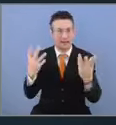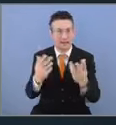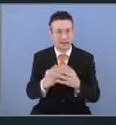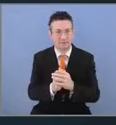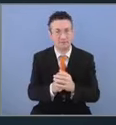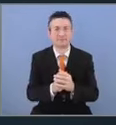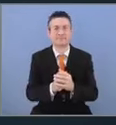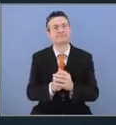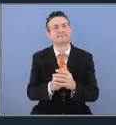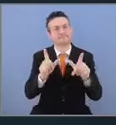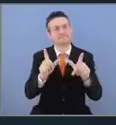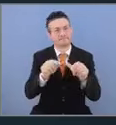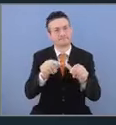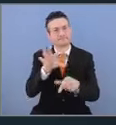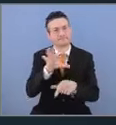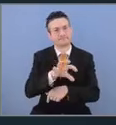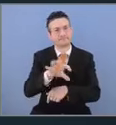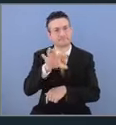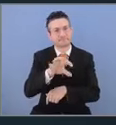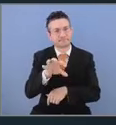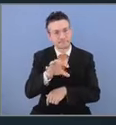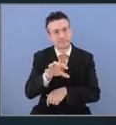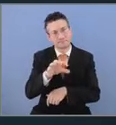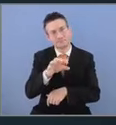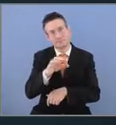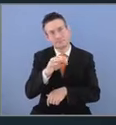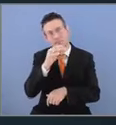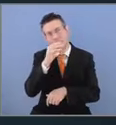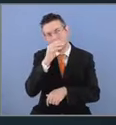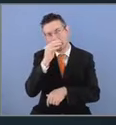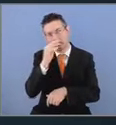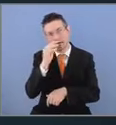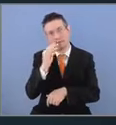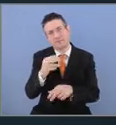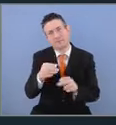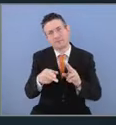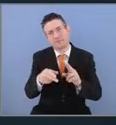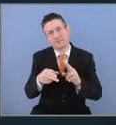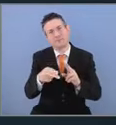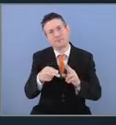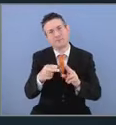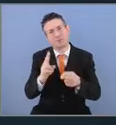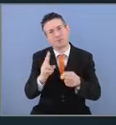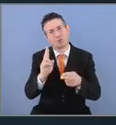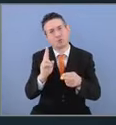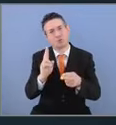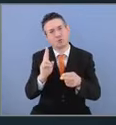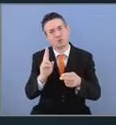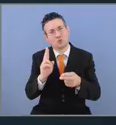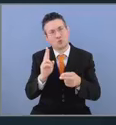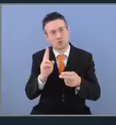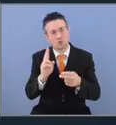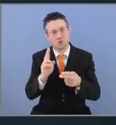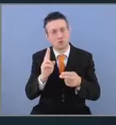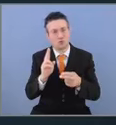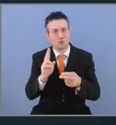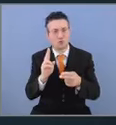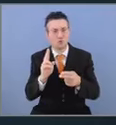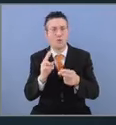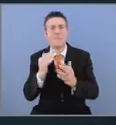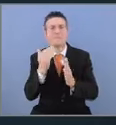un pochettino più fortunato, o forse semplicemente c'era maggiore pianificazione rispetto ad altre